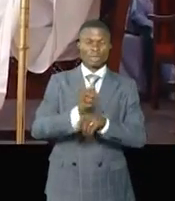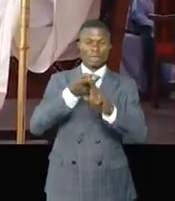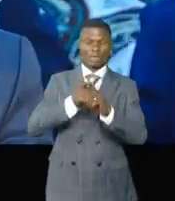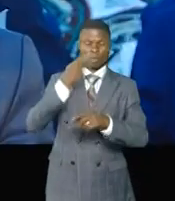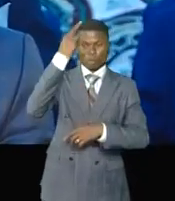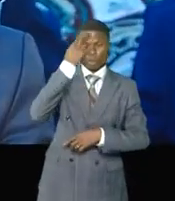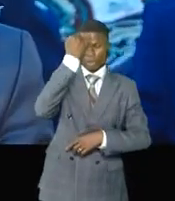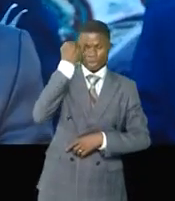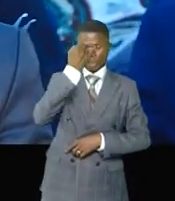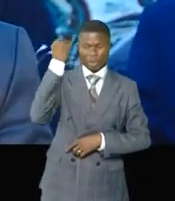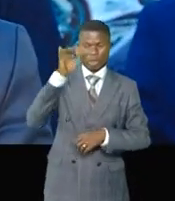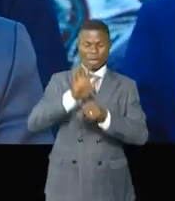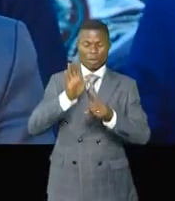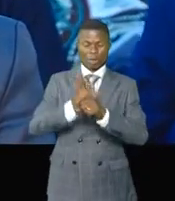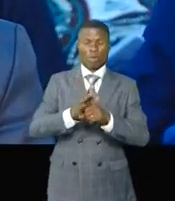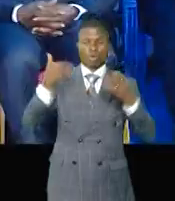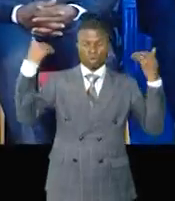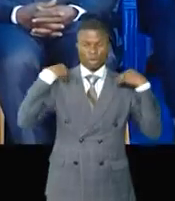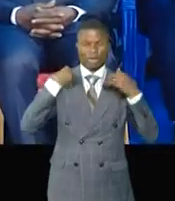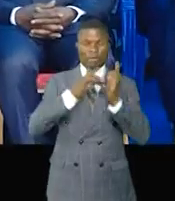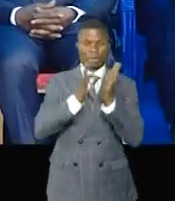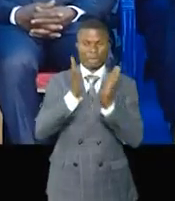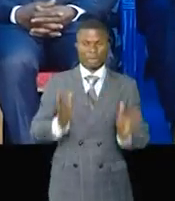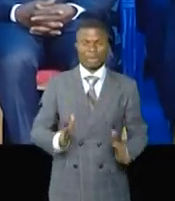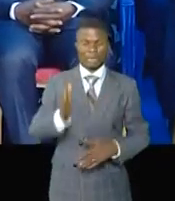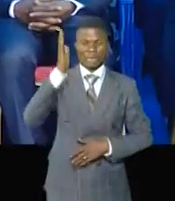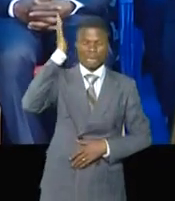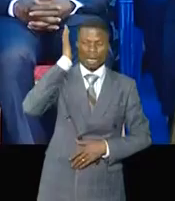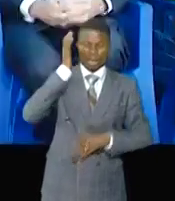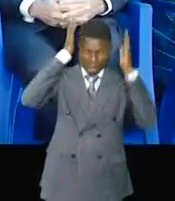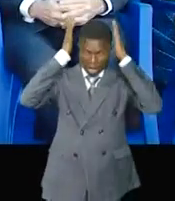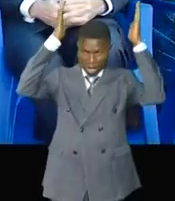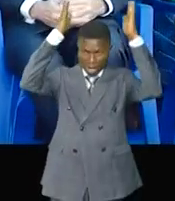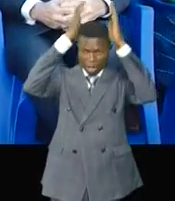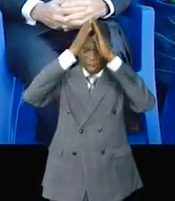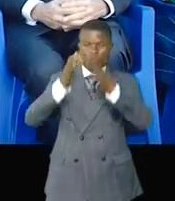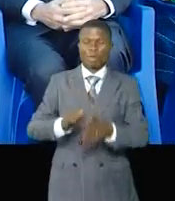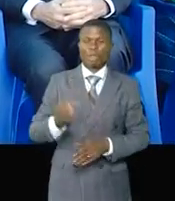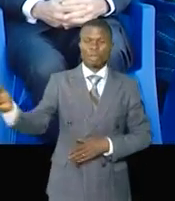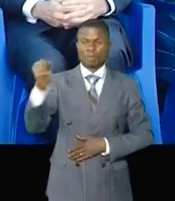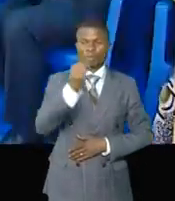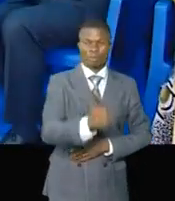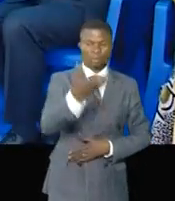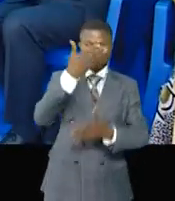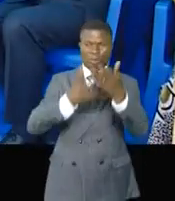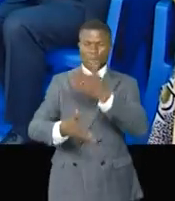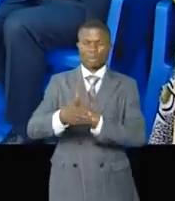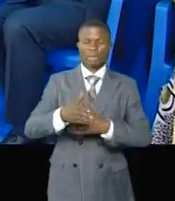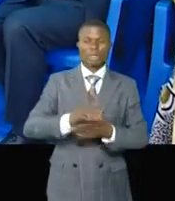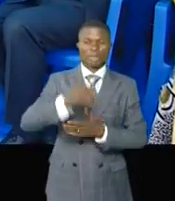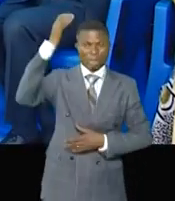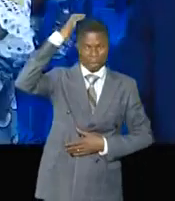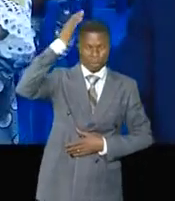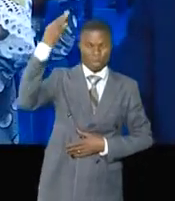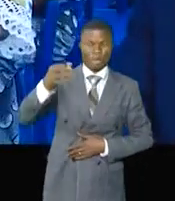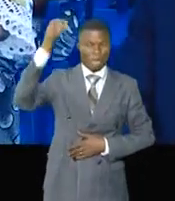et des milliers de chrétiens. Nommé par le Saint-Père, le nouvel archevêque remplace Mgr Fridolin Ambongo, aujourd'hui